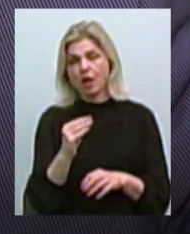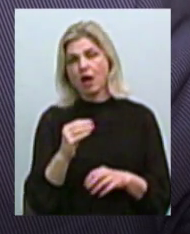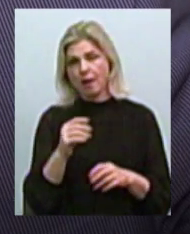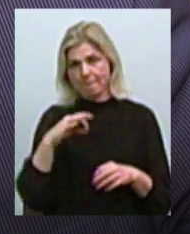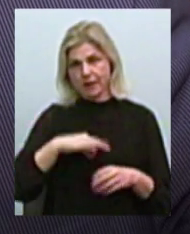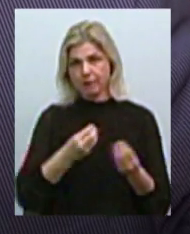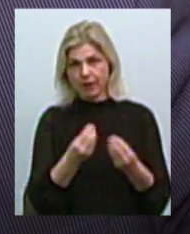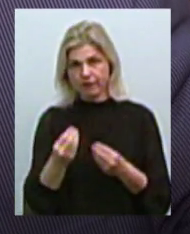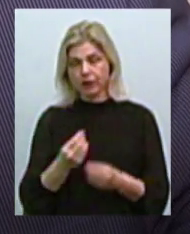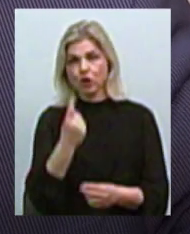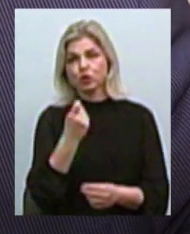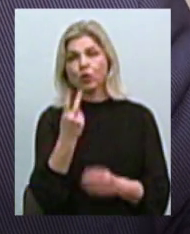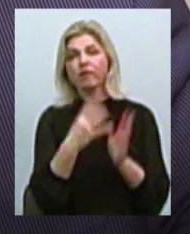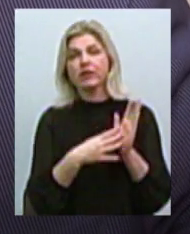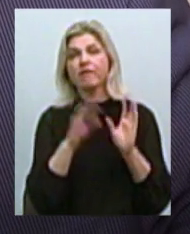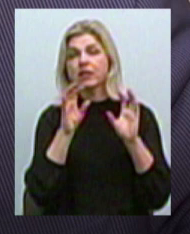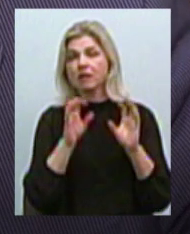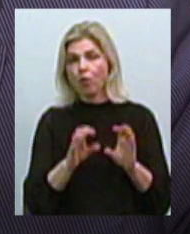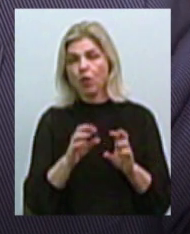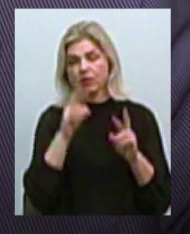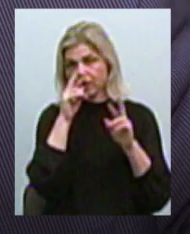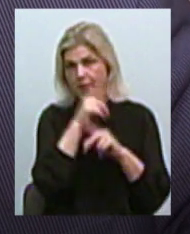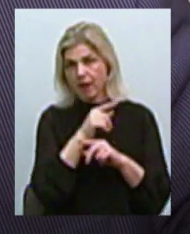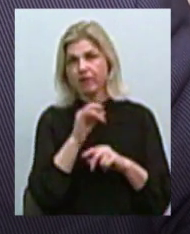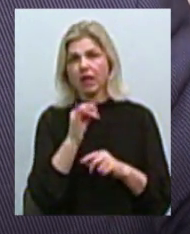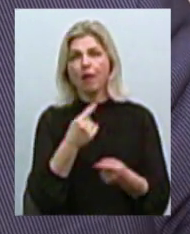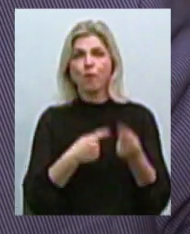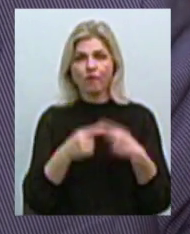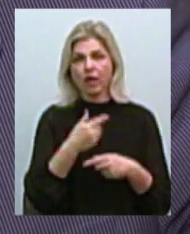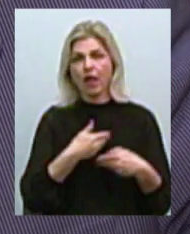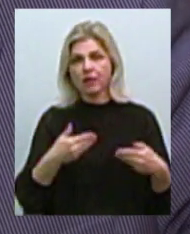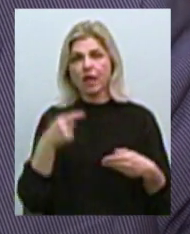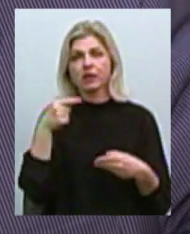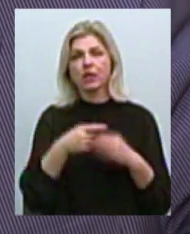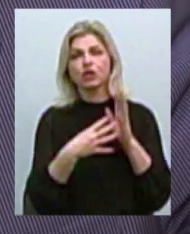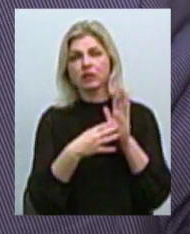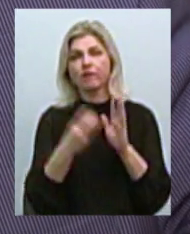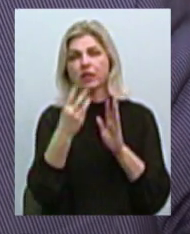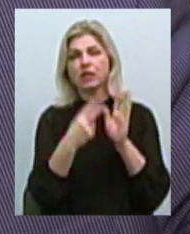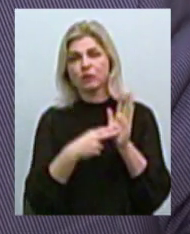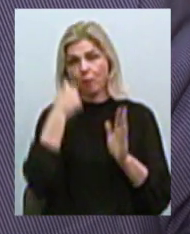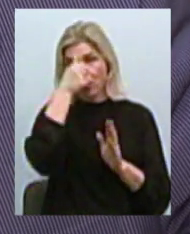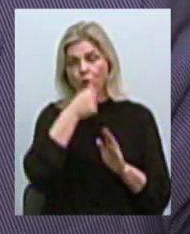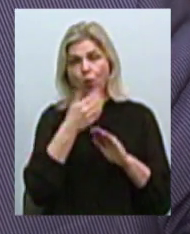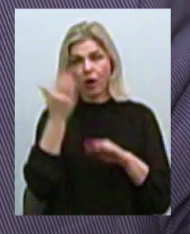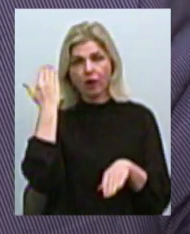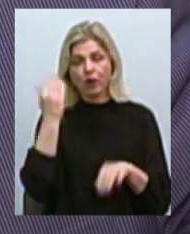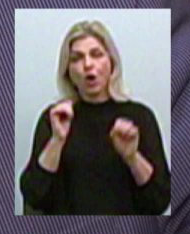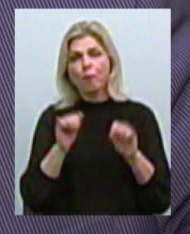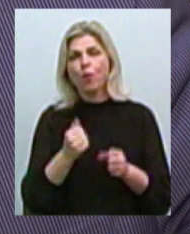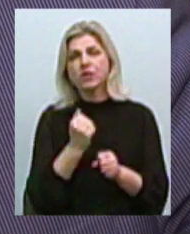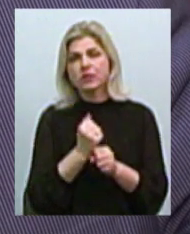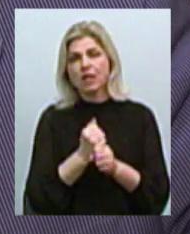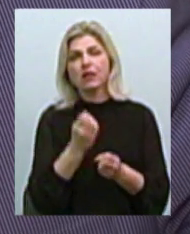Я вважаю, що 129 закон – це не зовсім правильно і повертає нас в 1937 рік. Можна було б зробити набагато